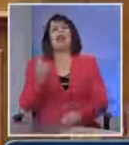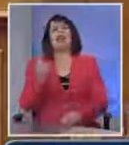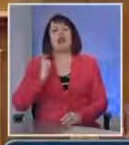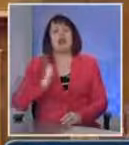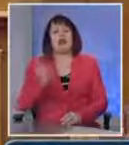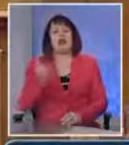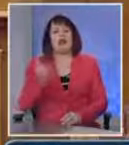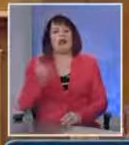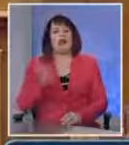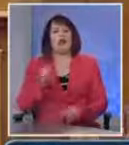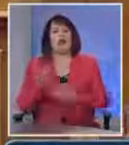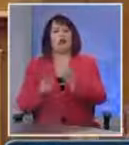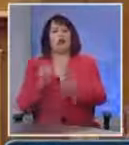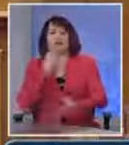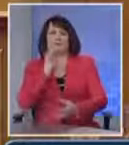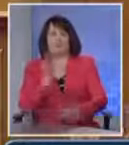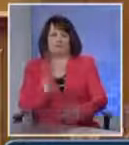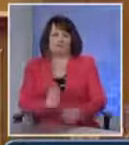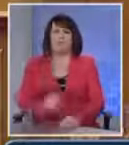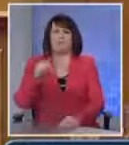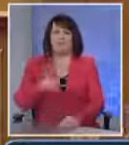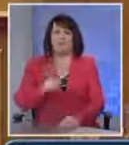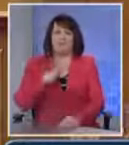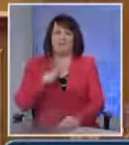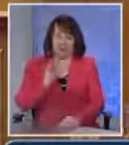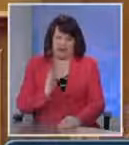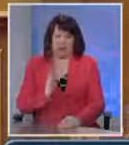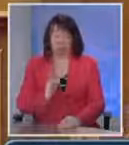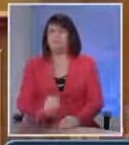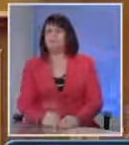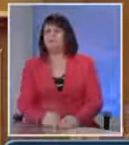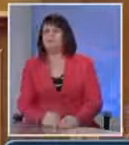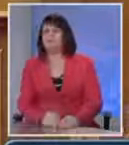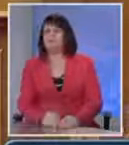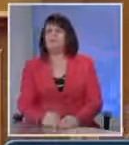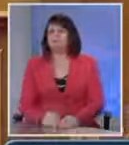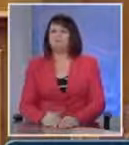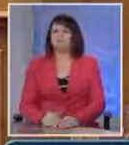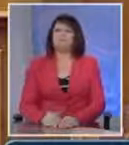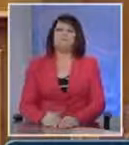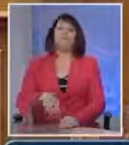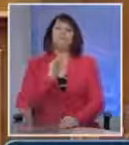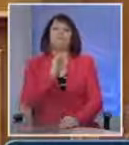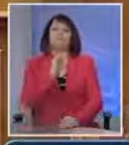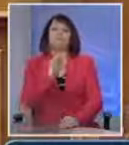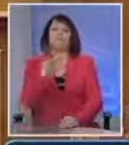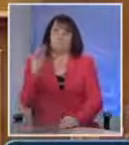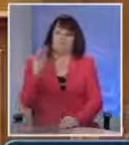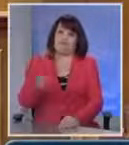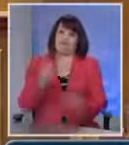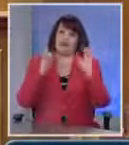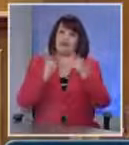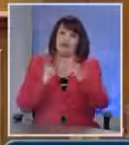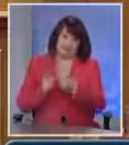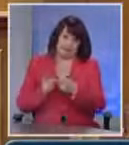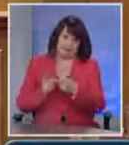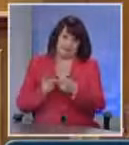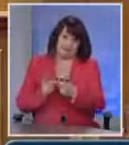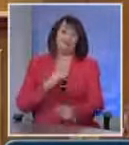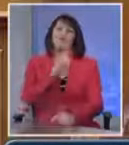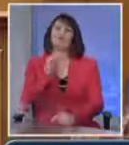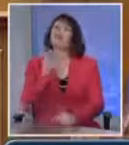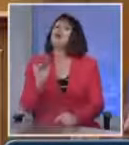δικούς σας όρους. Θέλω όμως εδώ, κυρίες και κύριοι συνάδελφοι, να απευθυνθώ στη Νέα Δημοκρατία και να